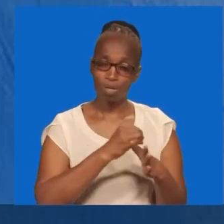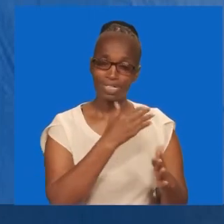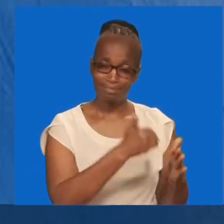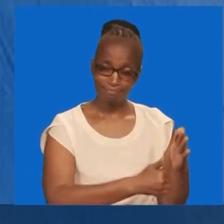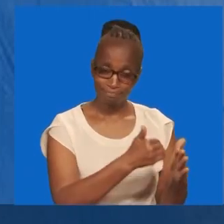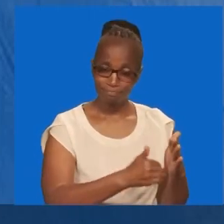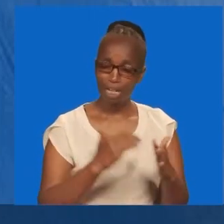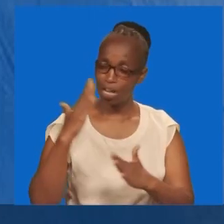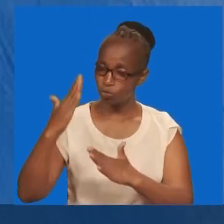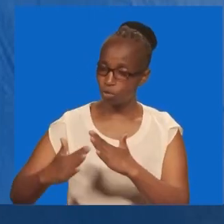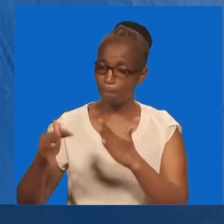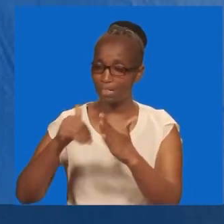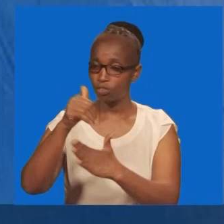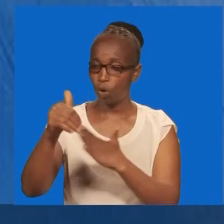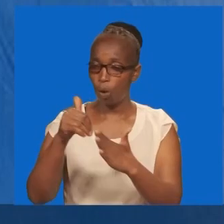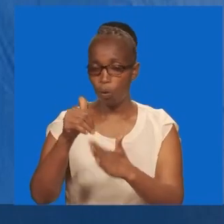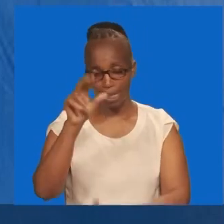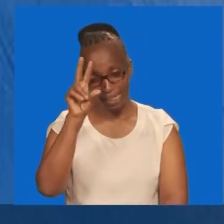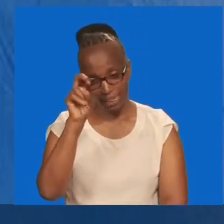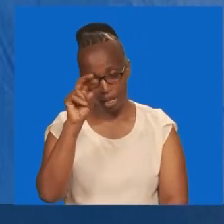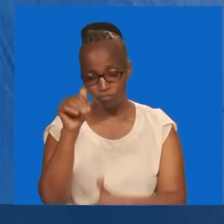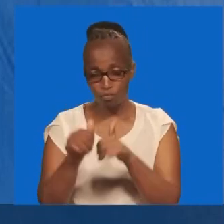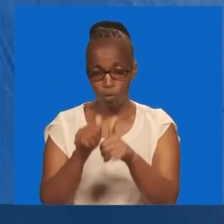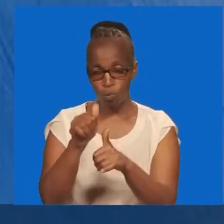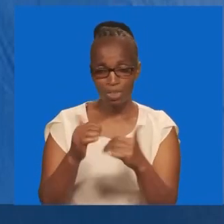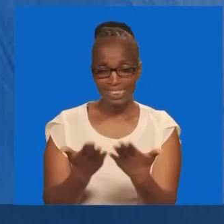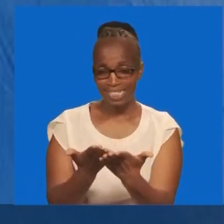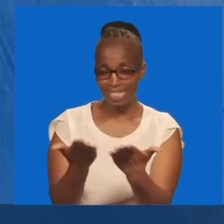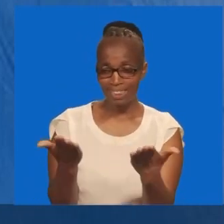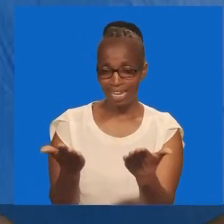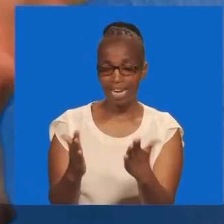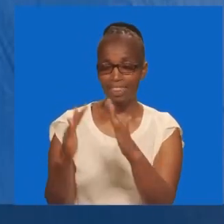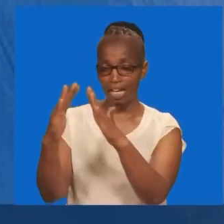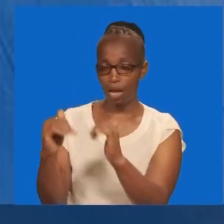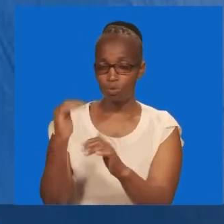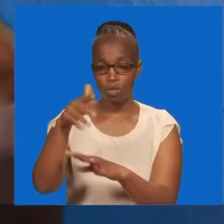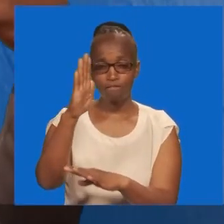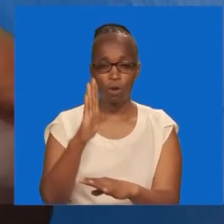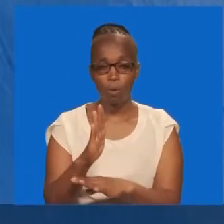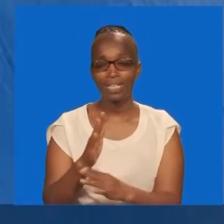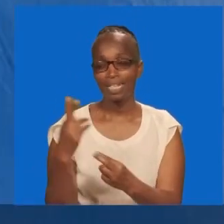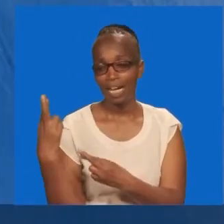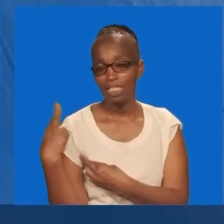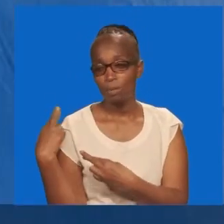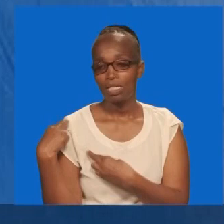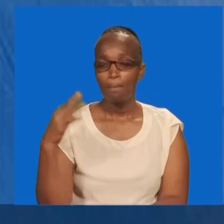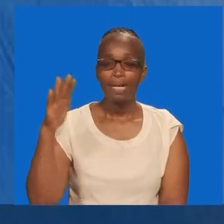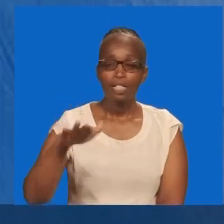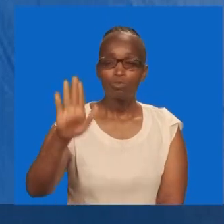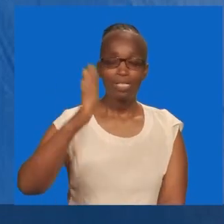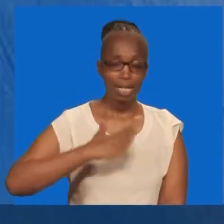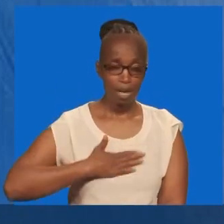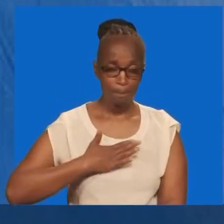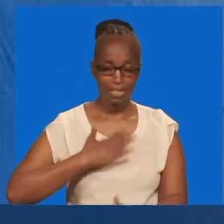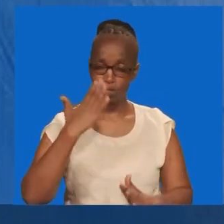lako kusimamisha vita ambavyo vinaweza kuwa katika nyumba za Bwana. Ni jukumu lako kusimamisha vita